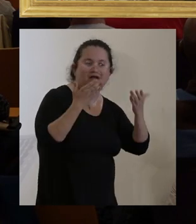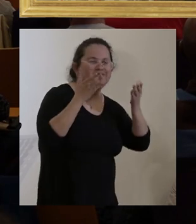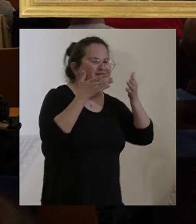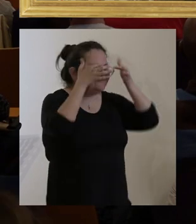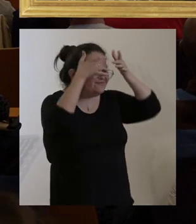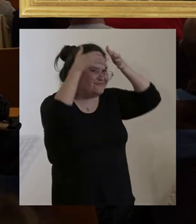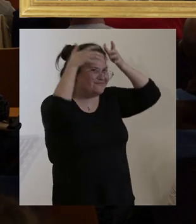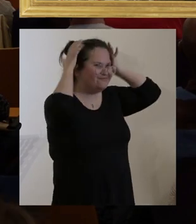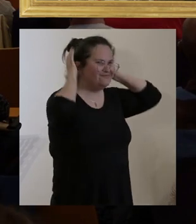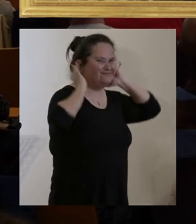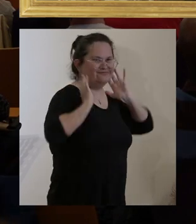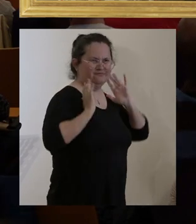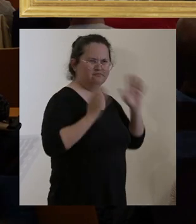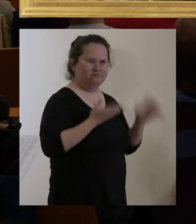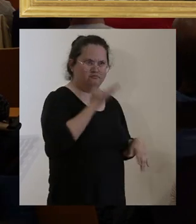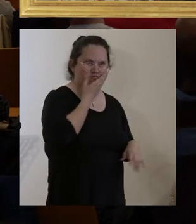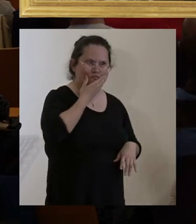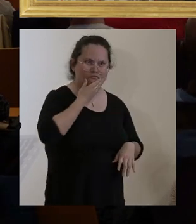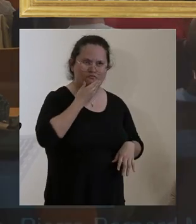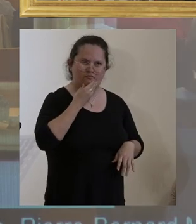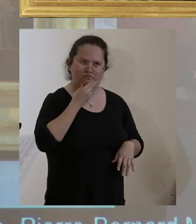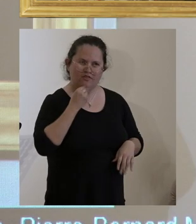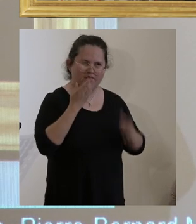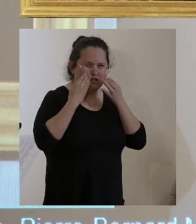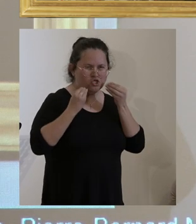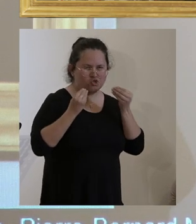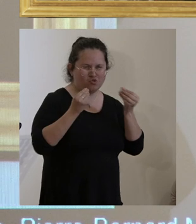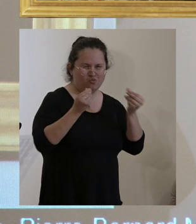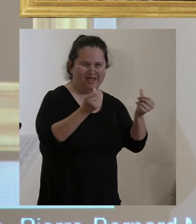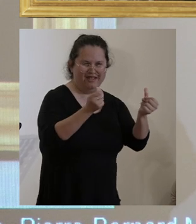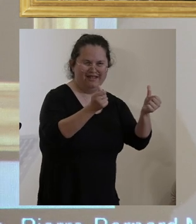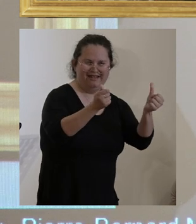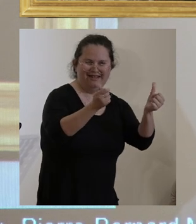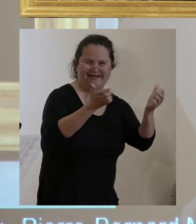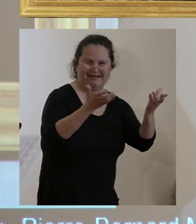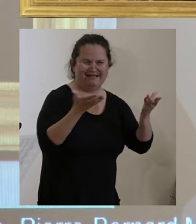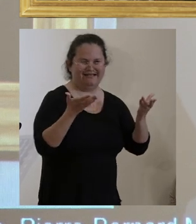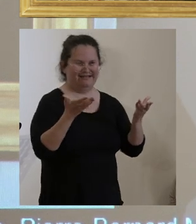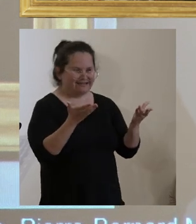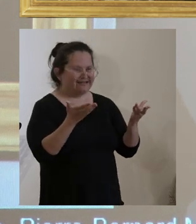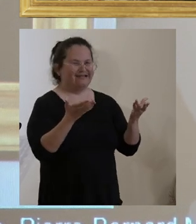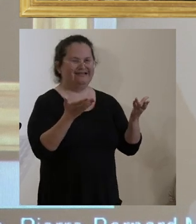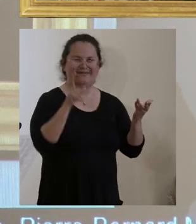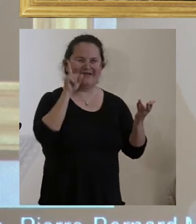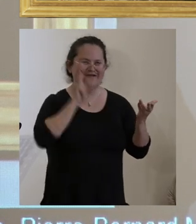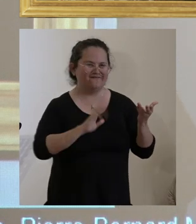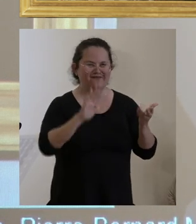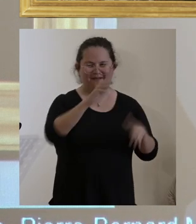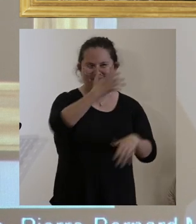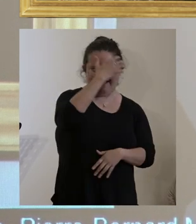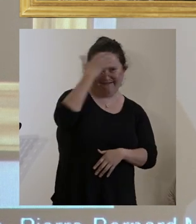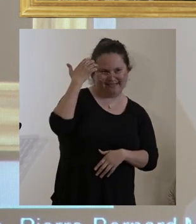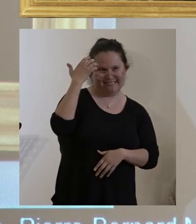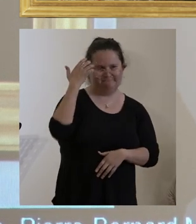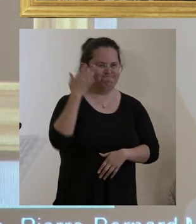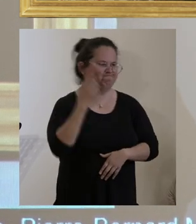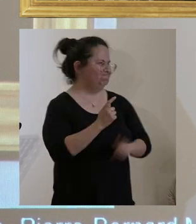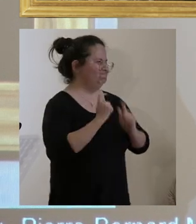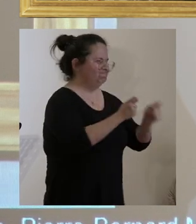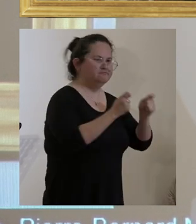parure, extrêmement sensuelle et d'une certaine manière obligeait les femmes africaines à cacher leur